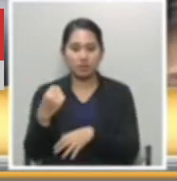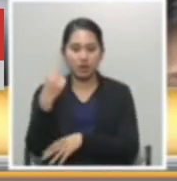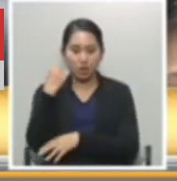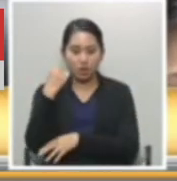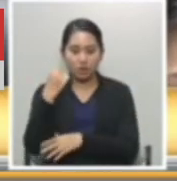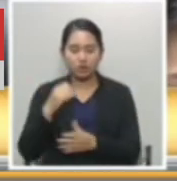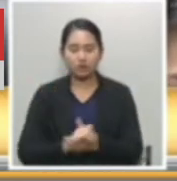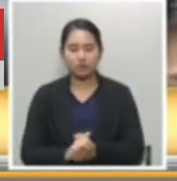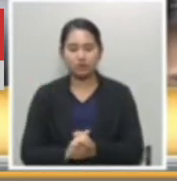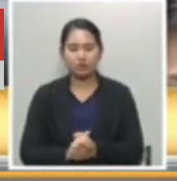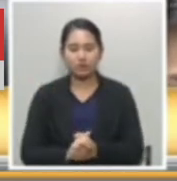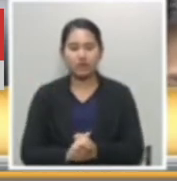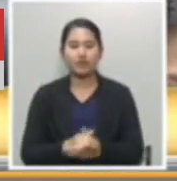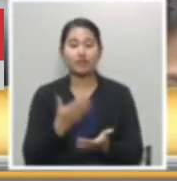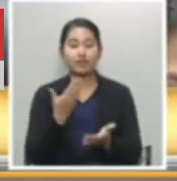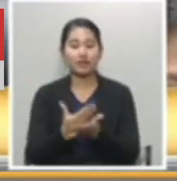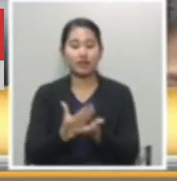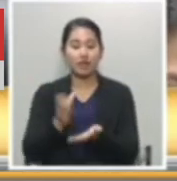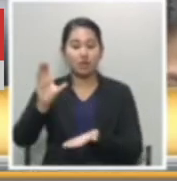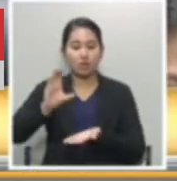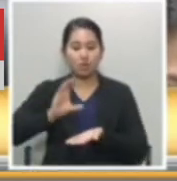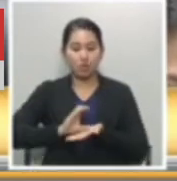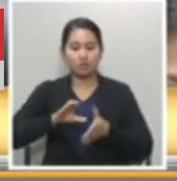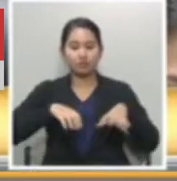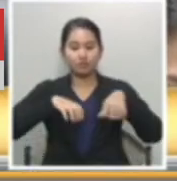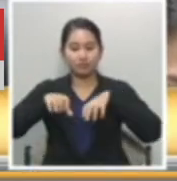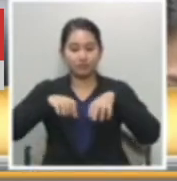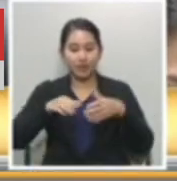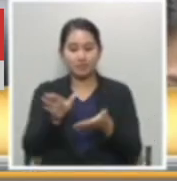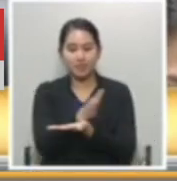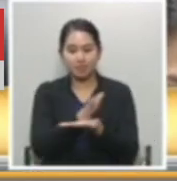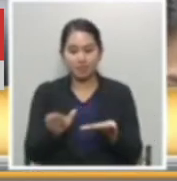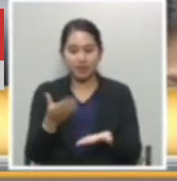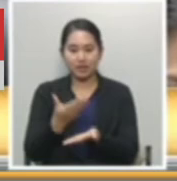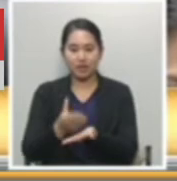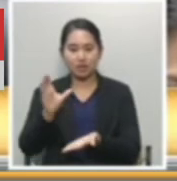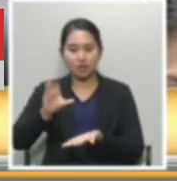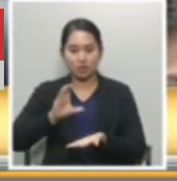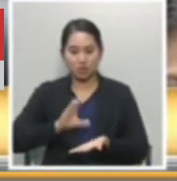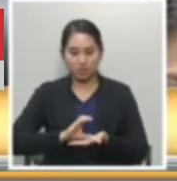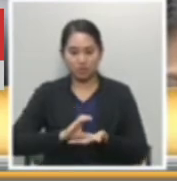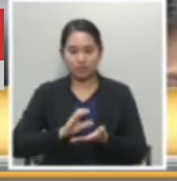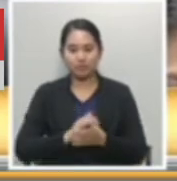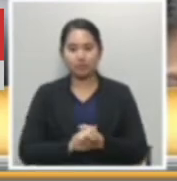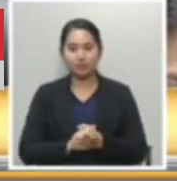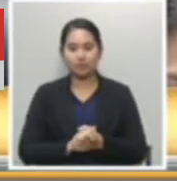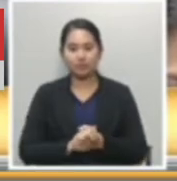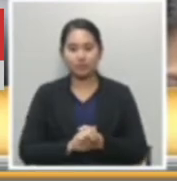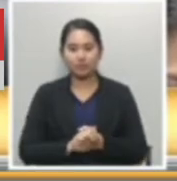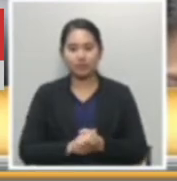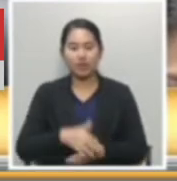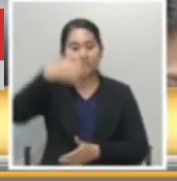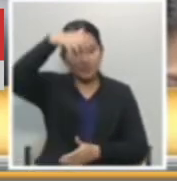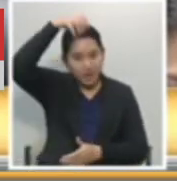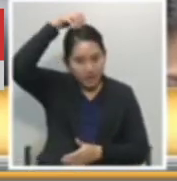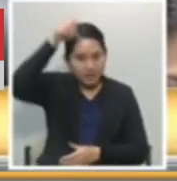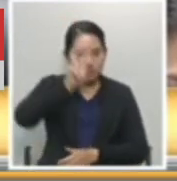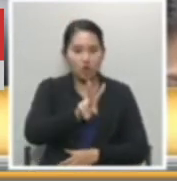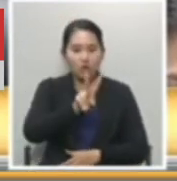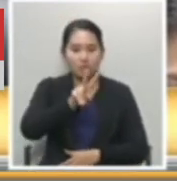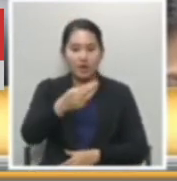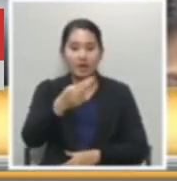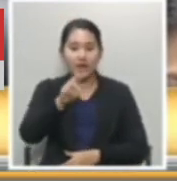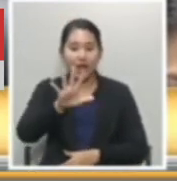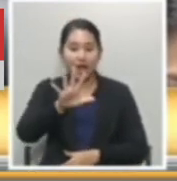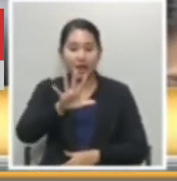ครับได้รับการจัดสรรงบประมาณเพิ่มขึ้นนะครับตามลำดับนะครับมหาดไทยได้ 25,000 ในข